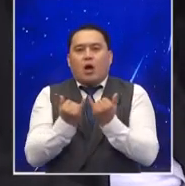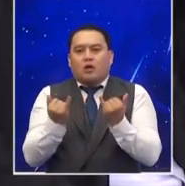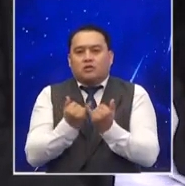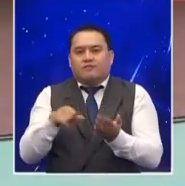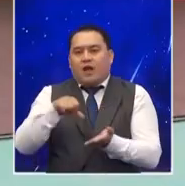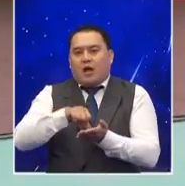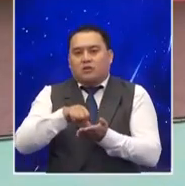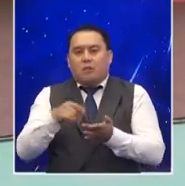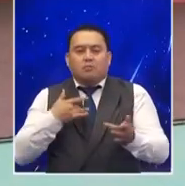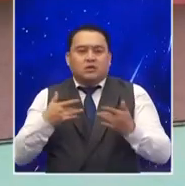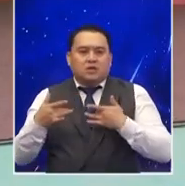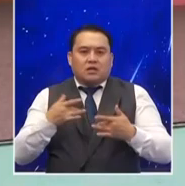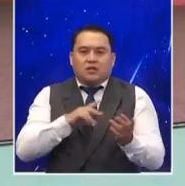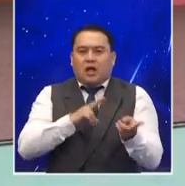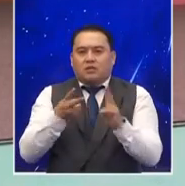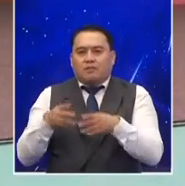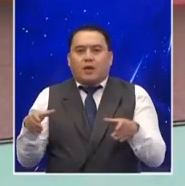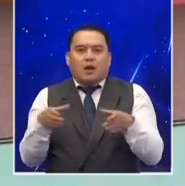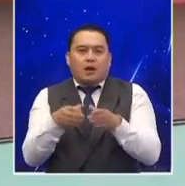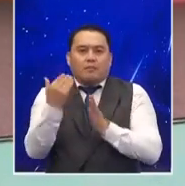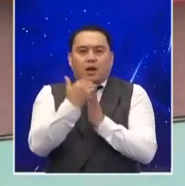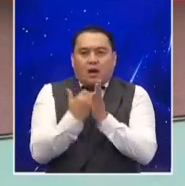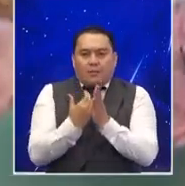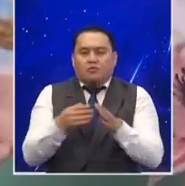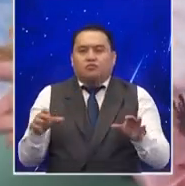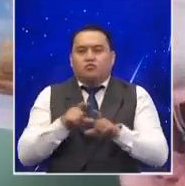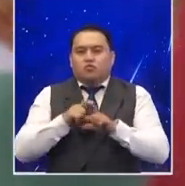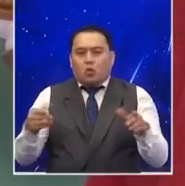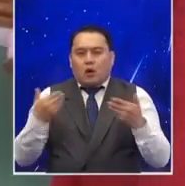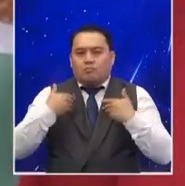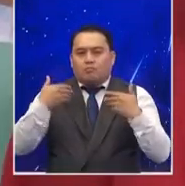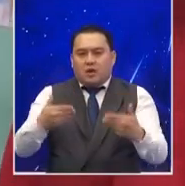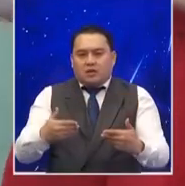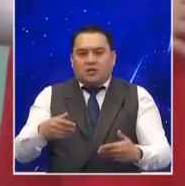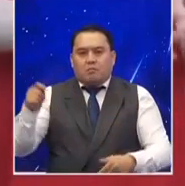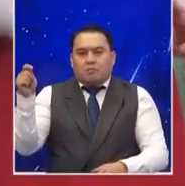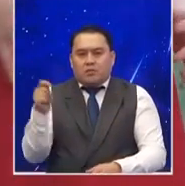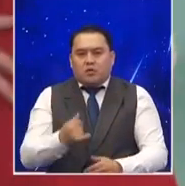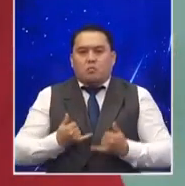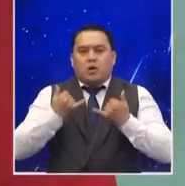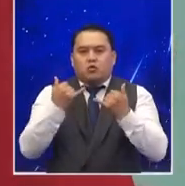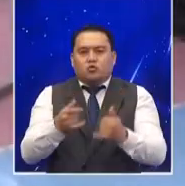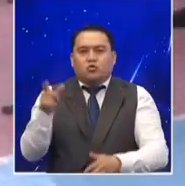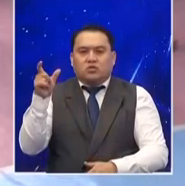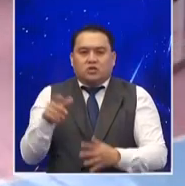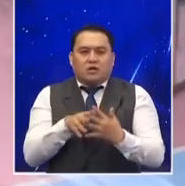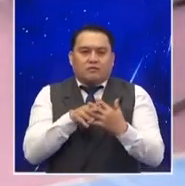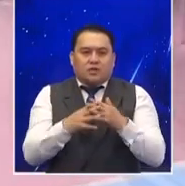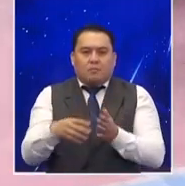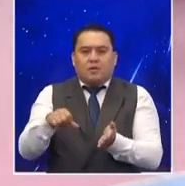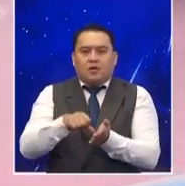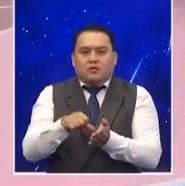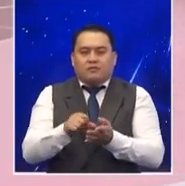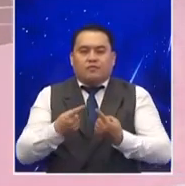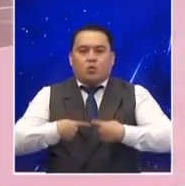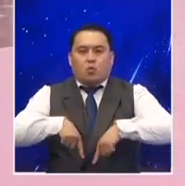с театральными постановками и танцевальной программой. Поздравить школу и разделить всеобщую радость прибыли почетные жители села и представители местных